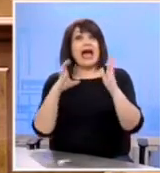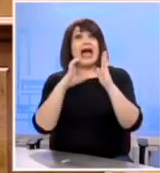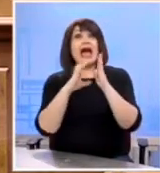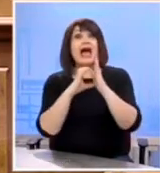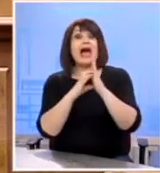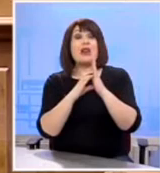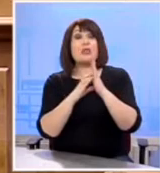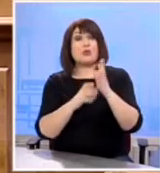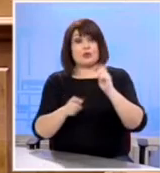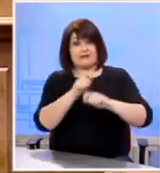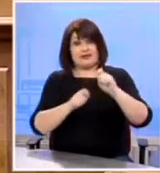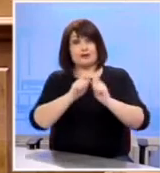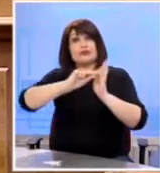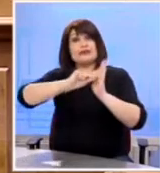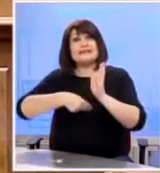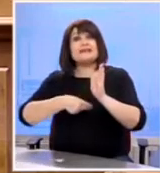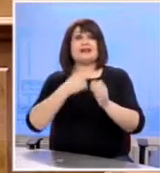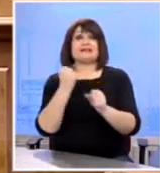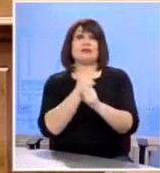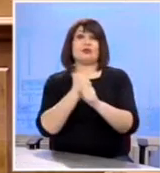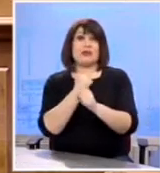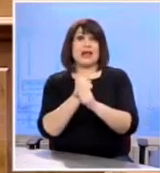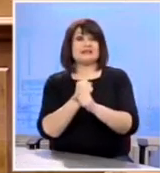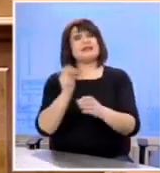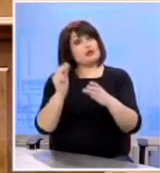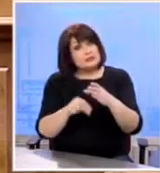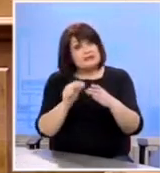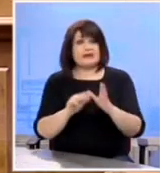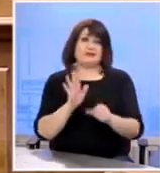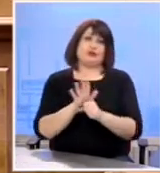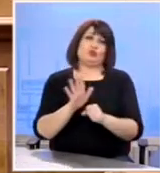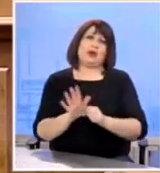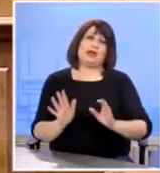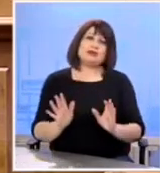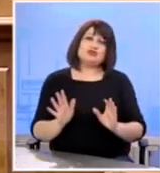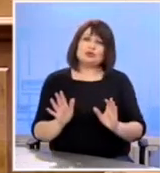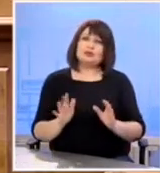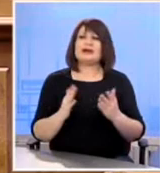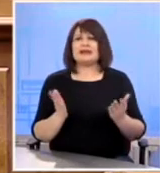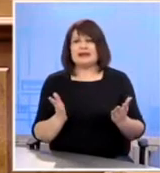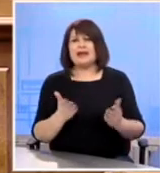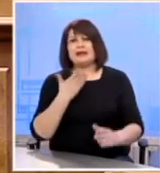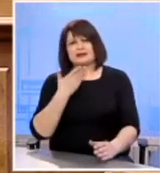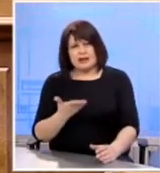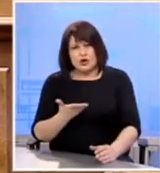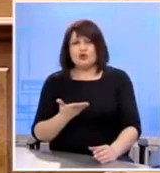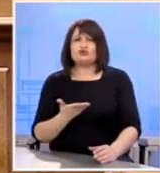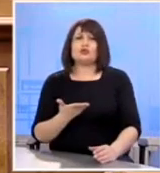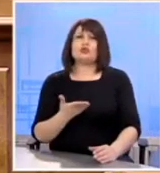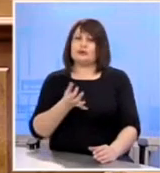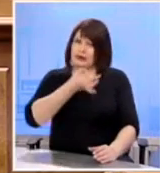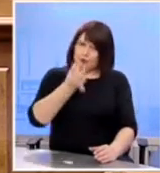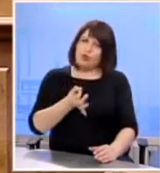την αναβίωση των συμβάσεων εργασίας να το υπερψηφίσετε. Και να κλείσω λέγοντας